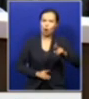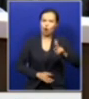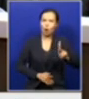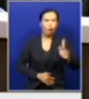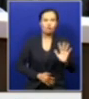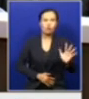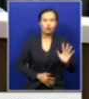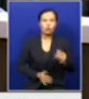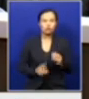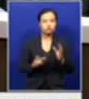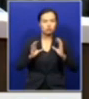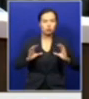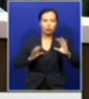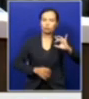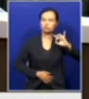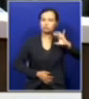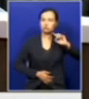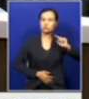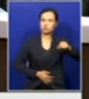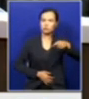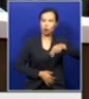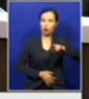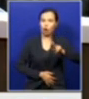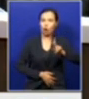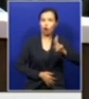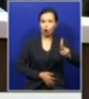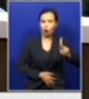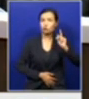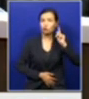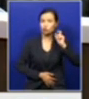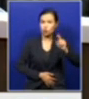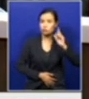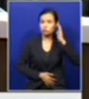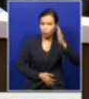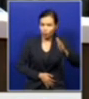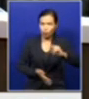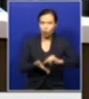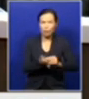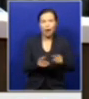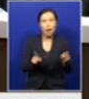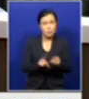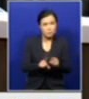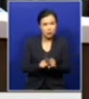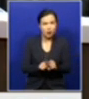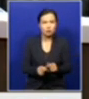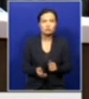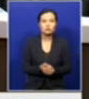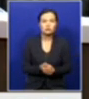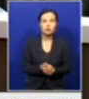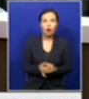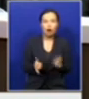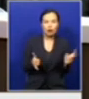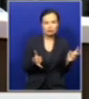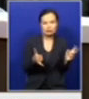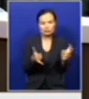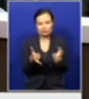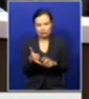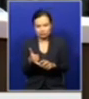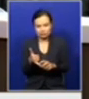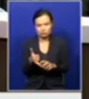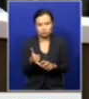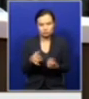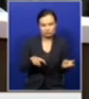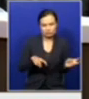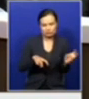ยังดึงดันที่จะใช้พรก.ฉุกเฉินต่อไปก็ไม่ต่างอะไรกับการที่งูกัดขาค่ะแต่แทนที่ท่านจะเอ